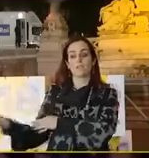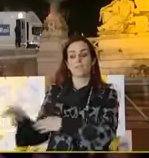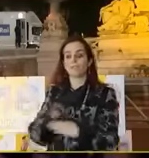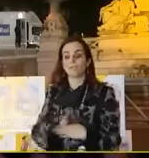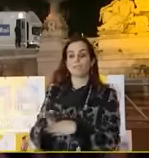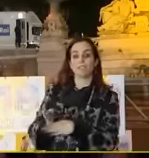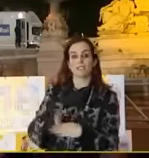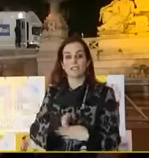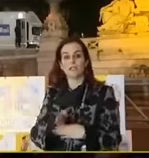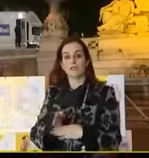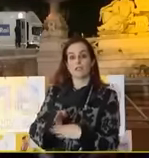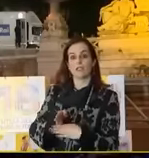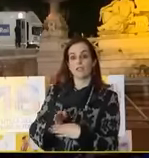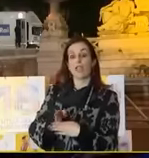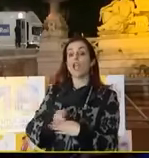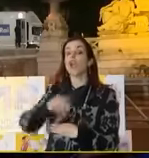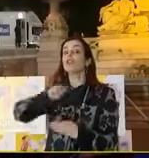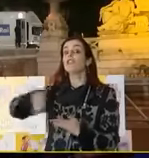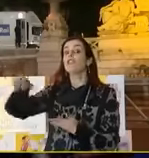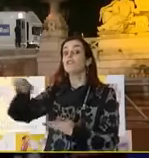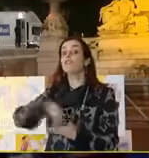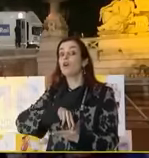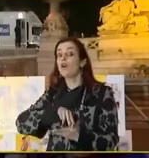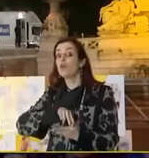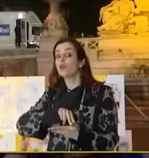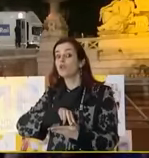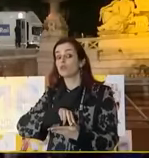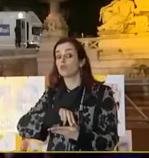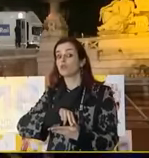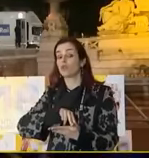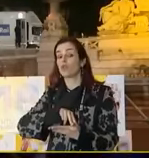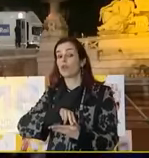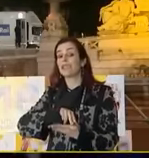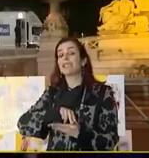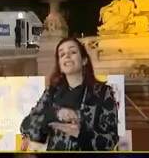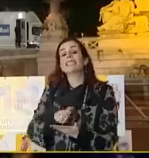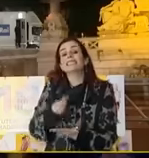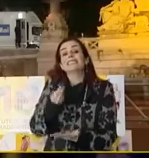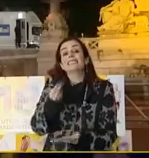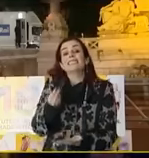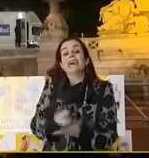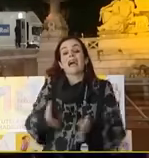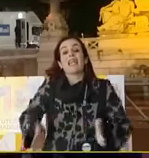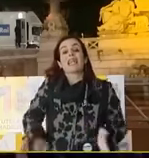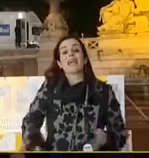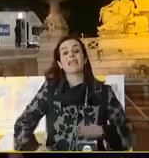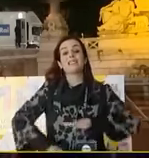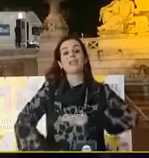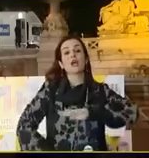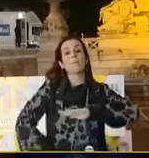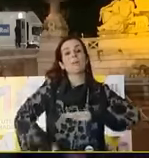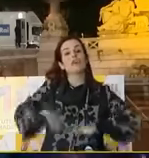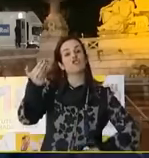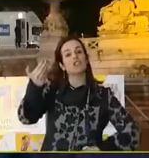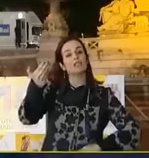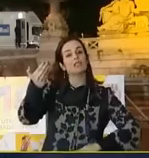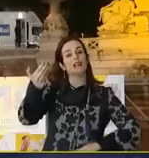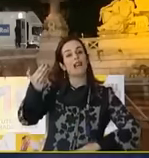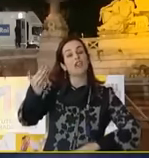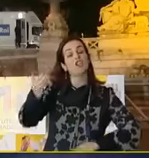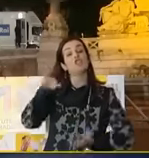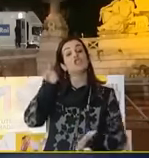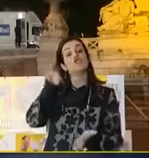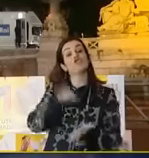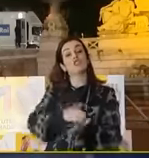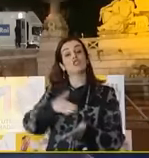ogni voto dato al candidato, diciamo, maggioritario di centrodestra che è una persona che